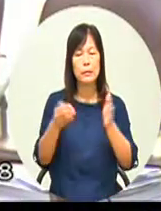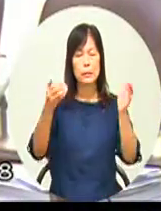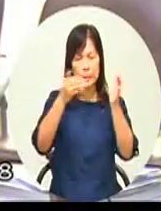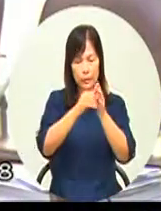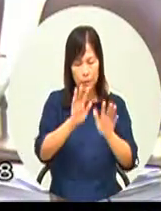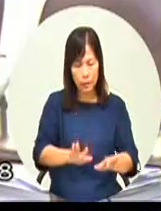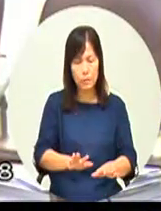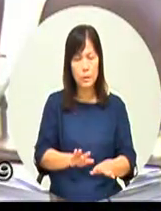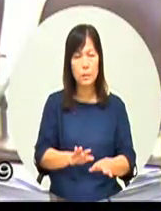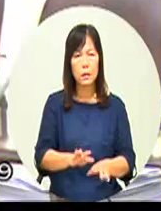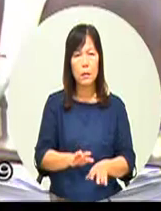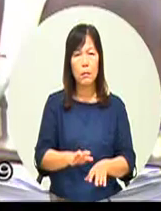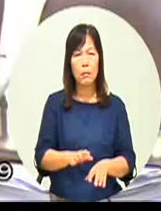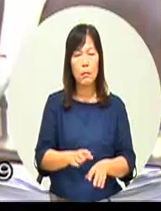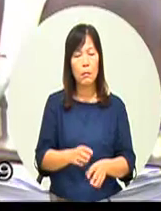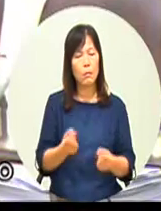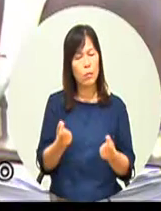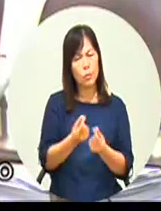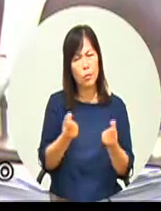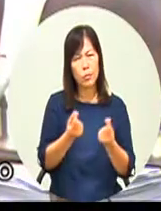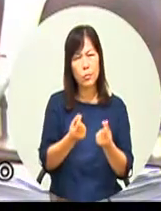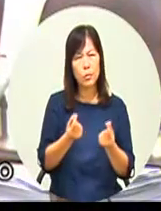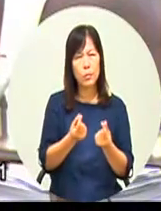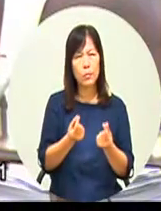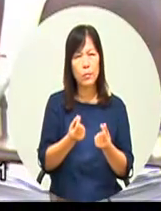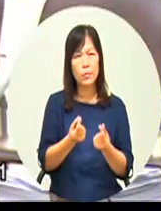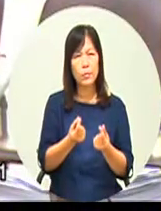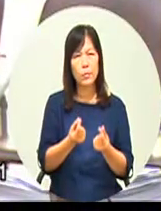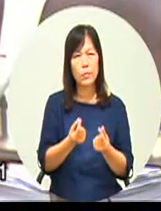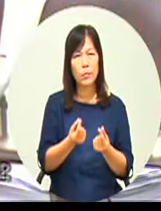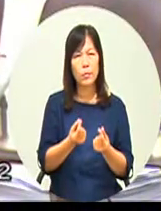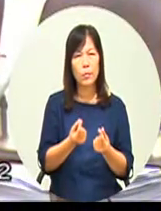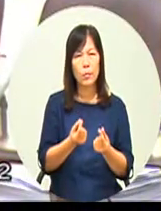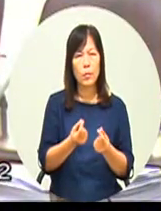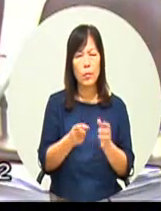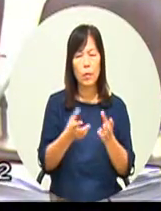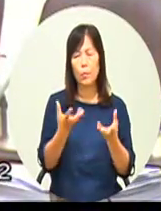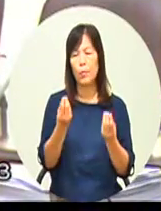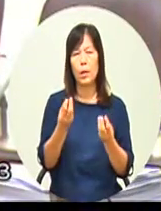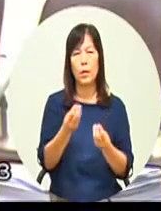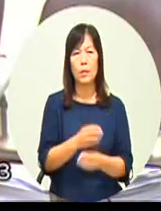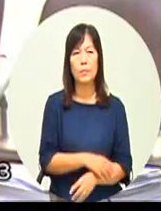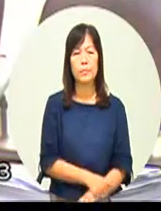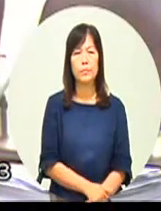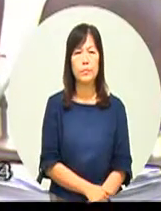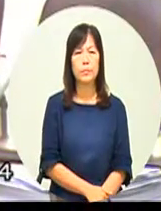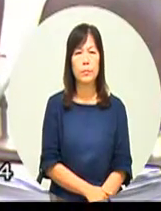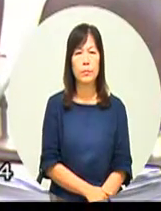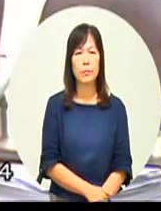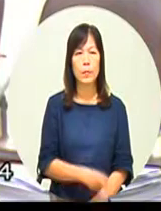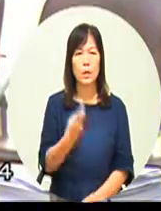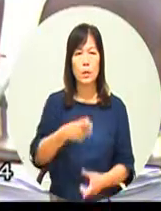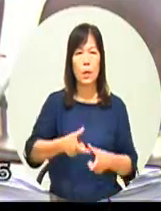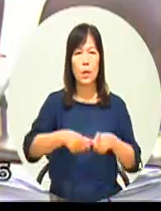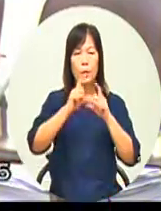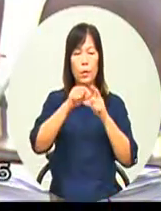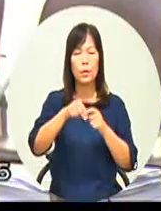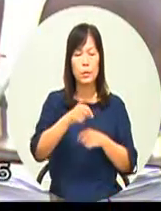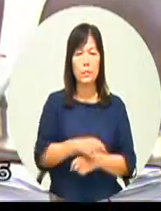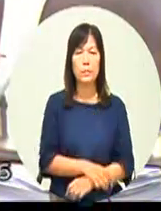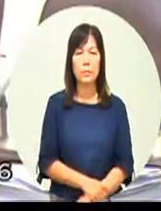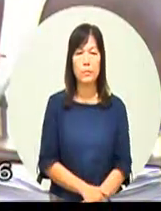好像都没这个装的现象都没有。来，我们回到原来的这个地方